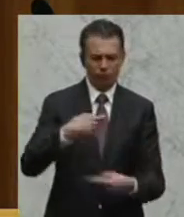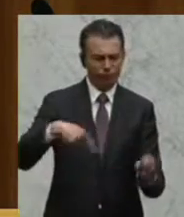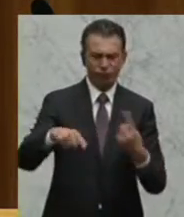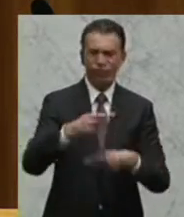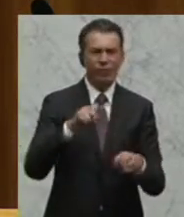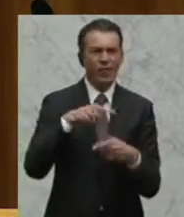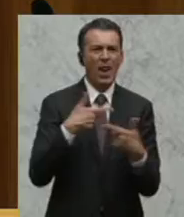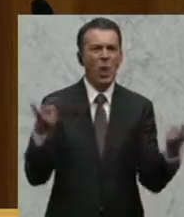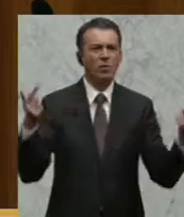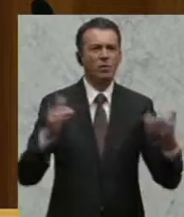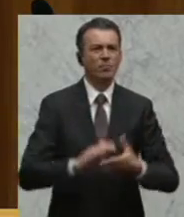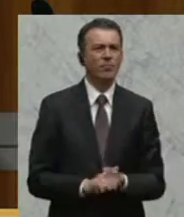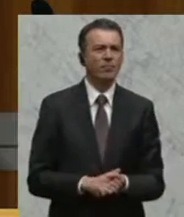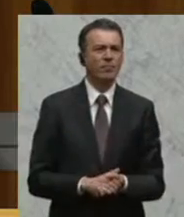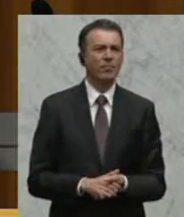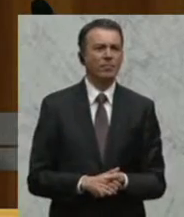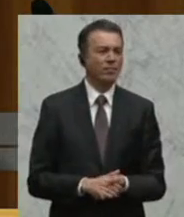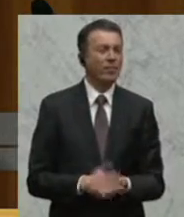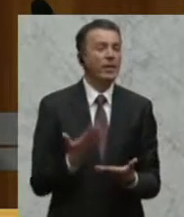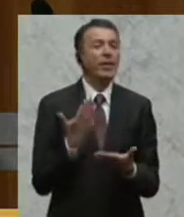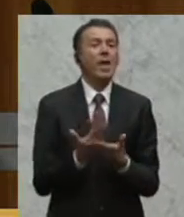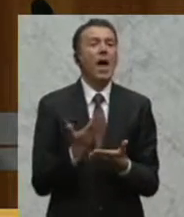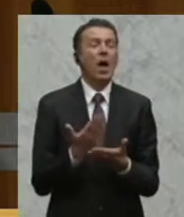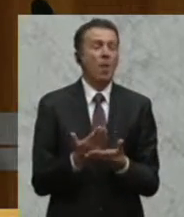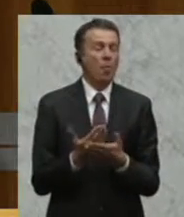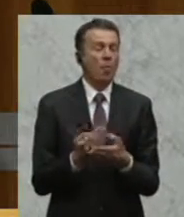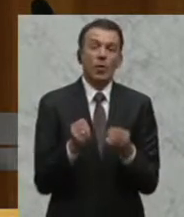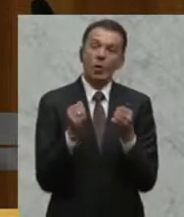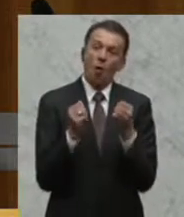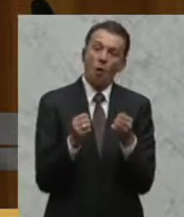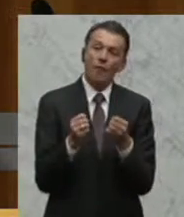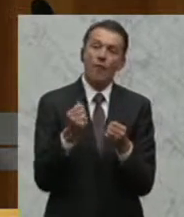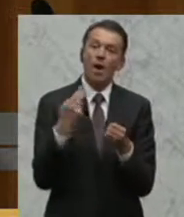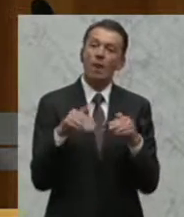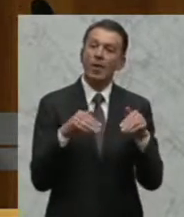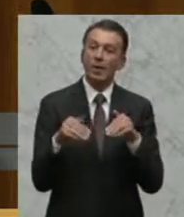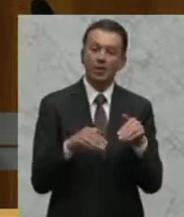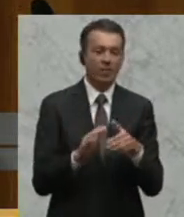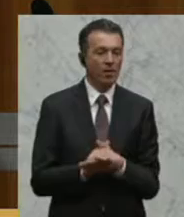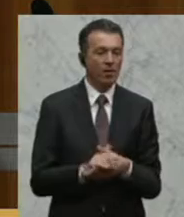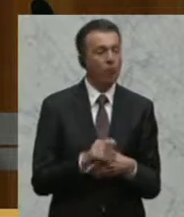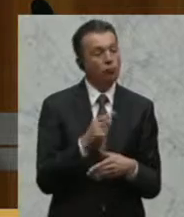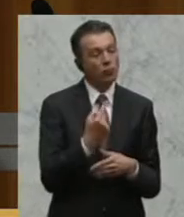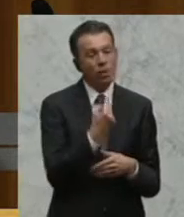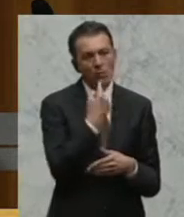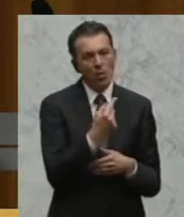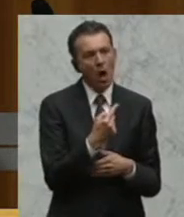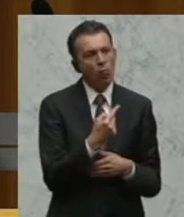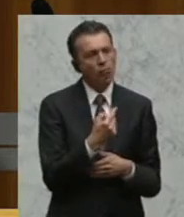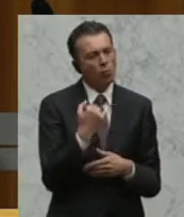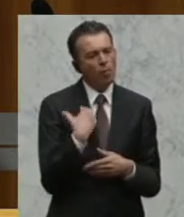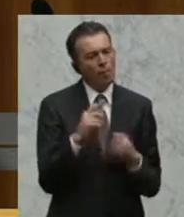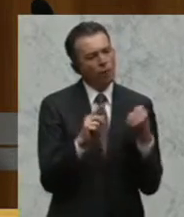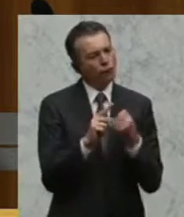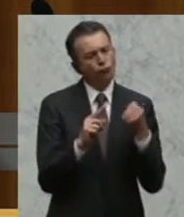den Schwanz. Ne? Und deshalb habe ich ja Hoffnung, Herr Minister, nachdem Sie ja für Transparenz auch immer wieder